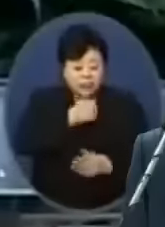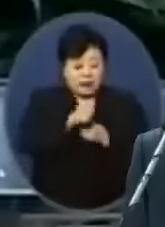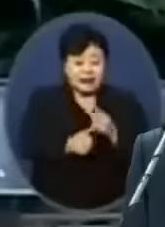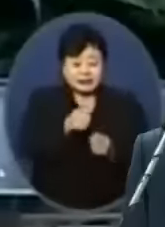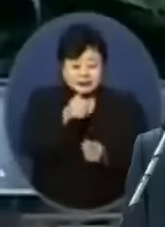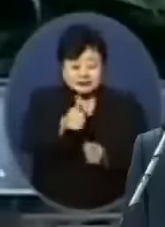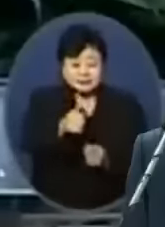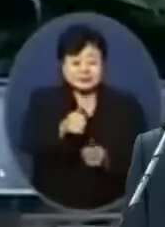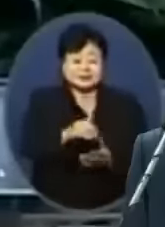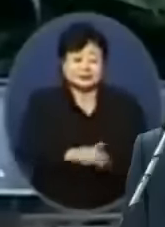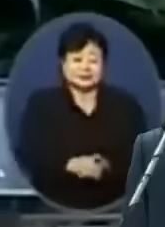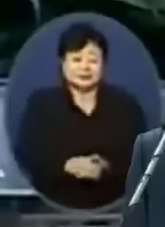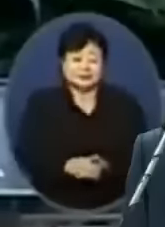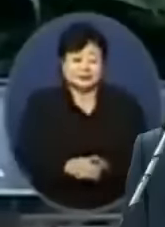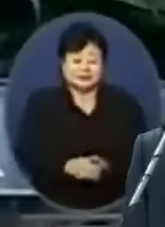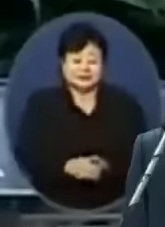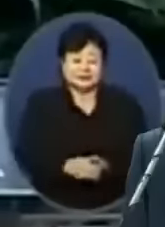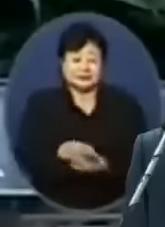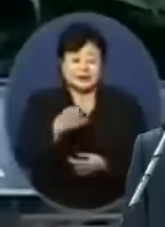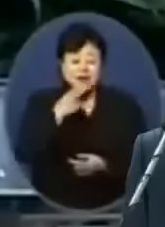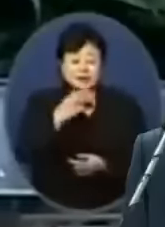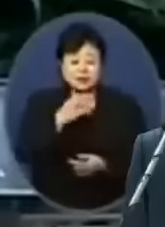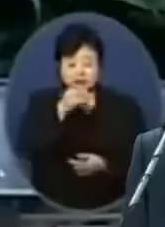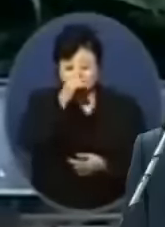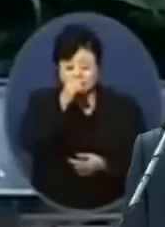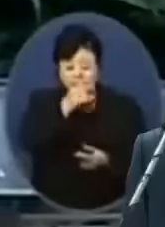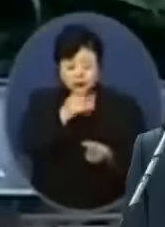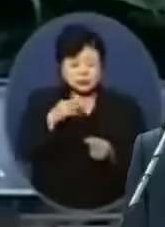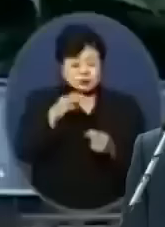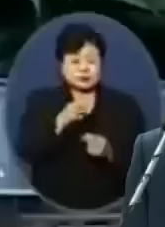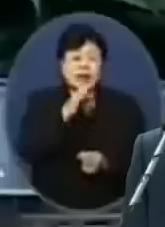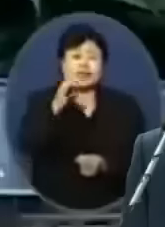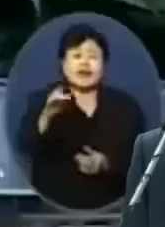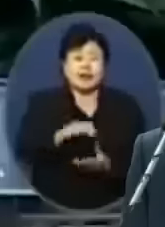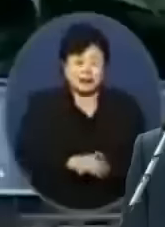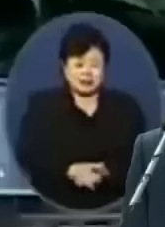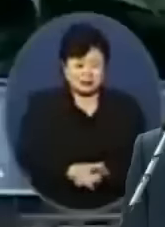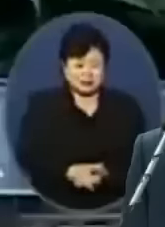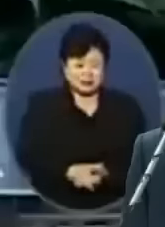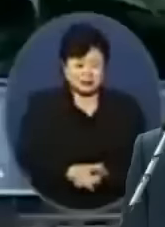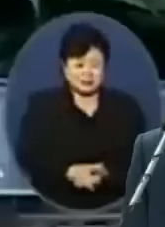하나님 아무리 없는 것을 있는 것 같이 부르려고 해도 안 됩니다.